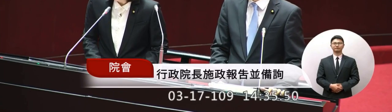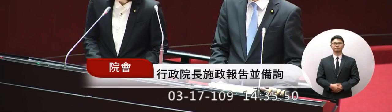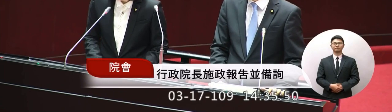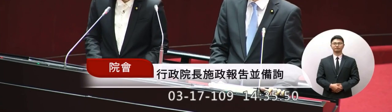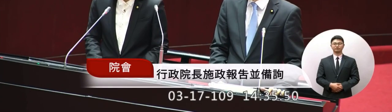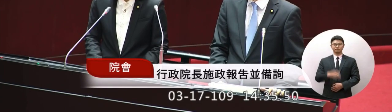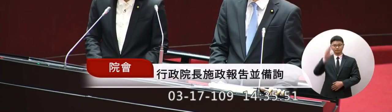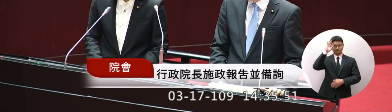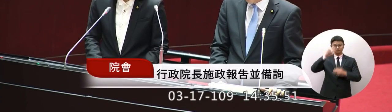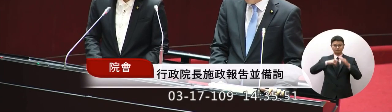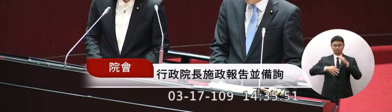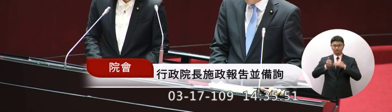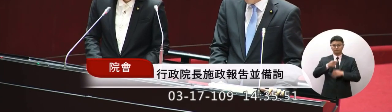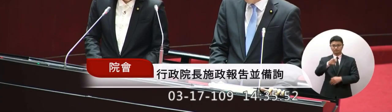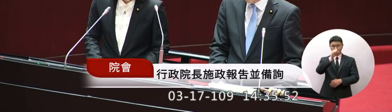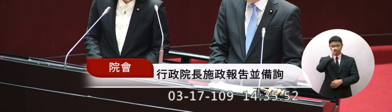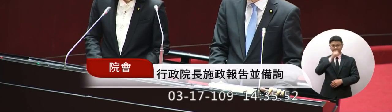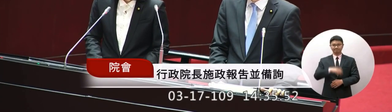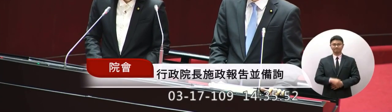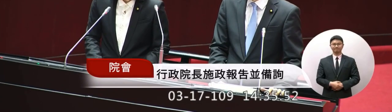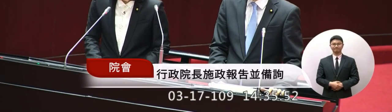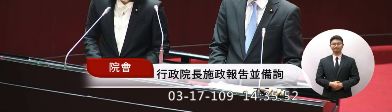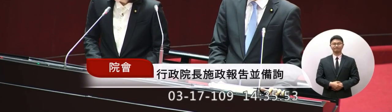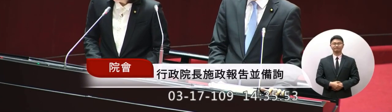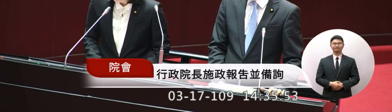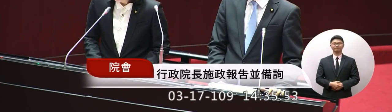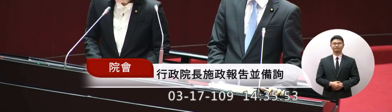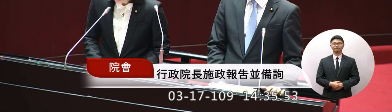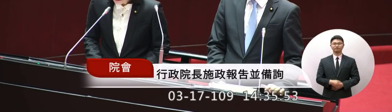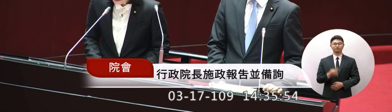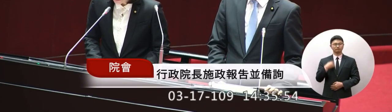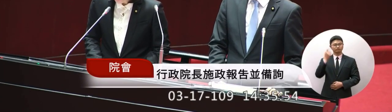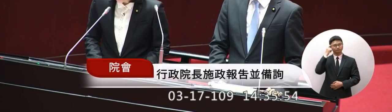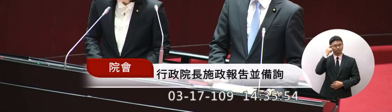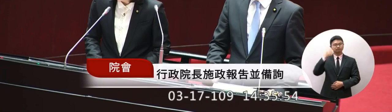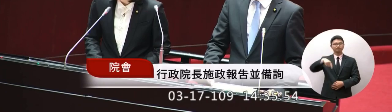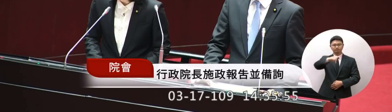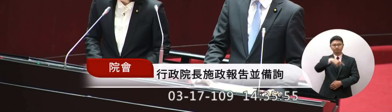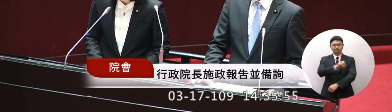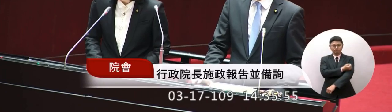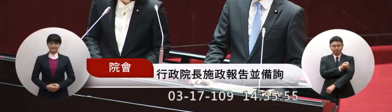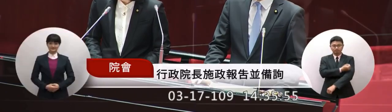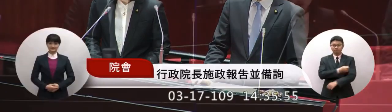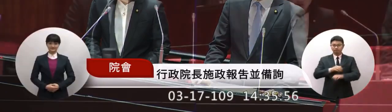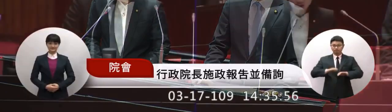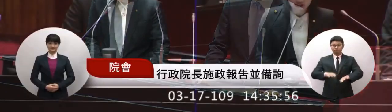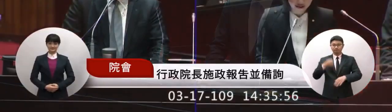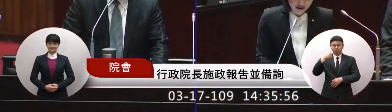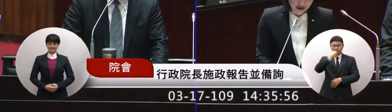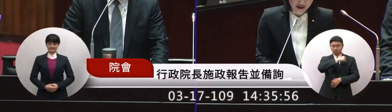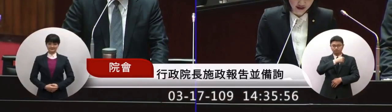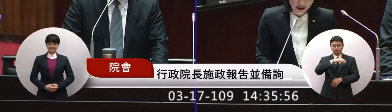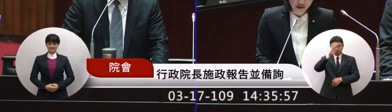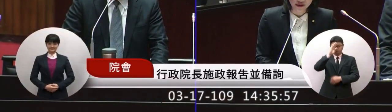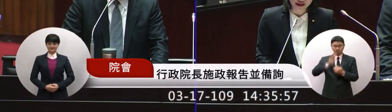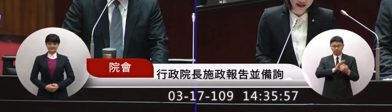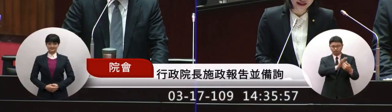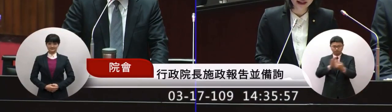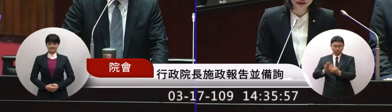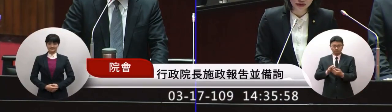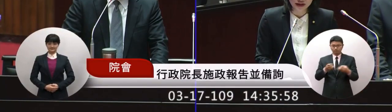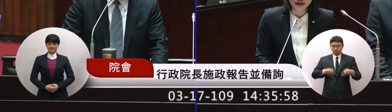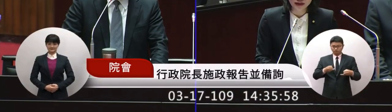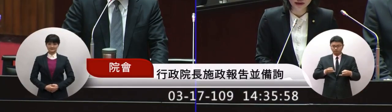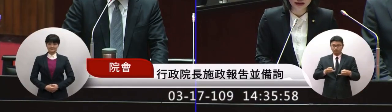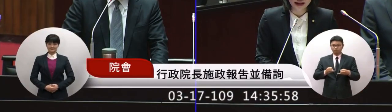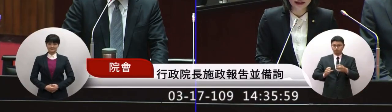苏院长你好。 委员你好。 我想你们辛苦了，这次台湾防疫的成果领